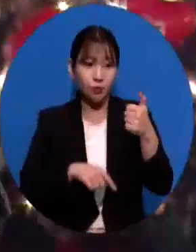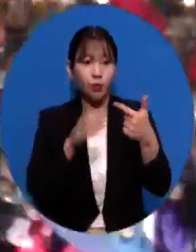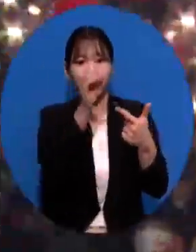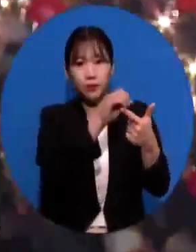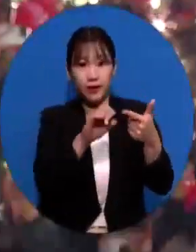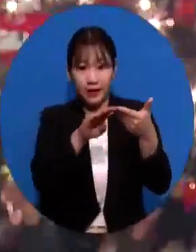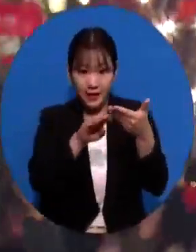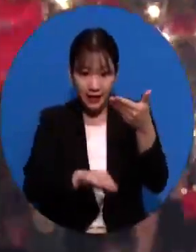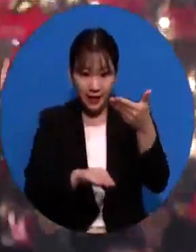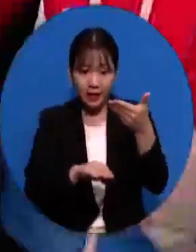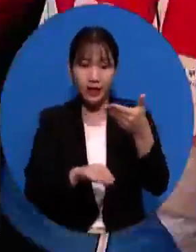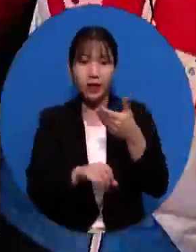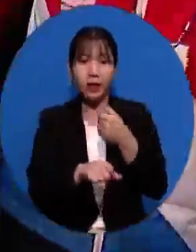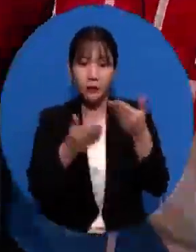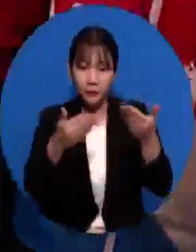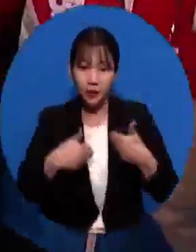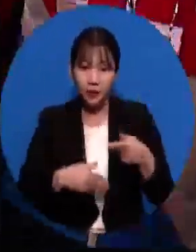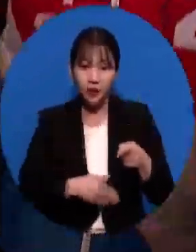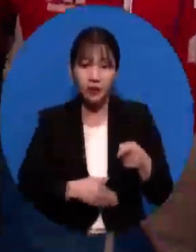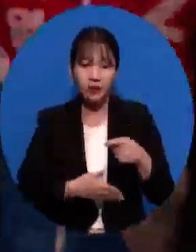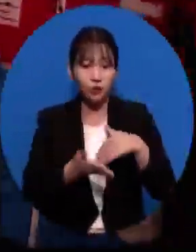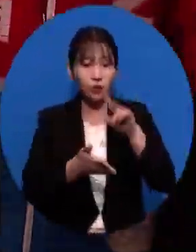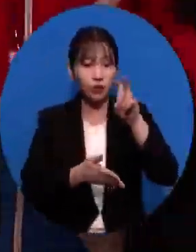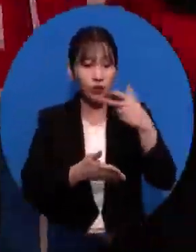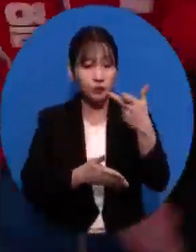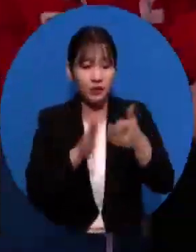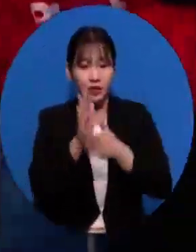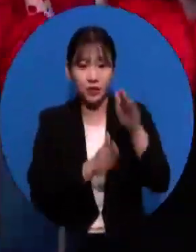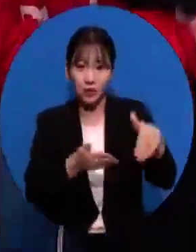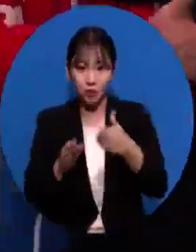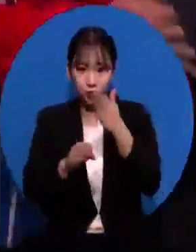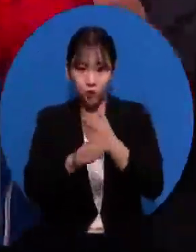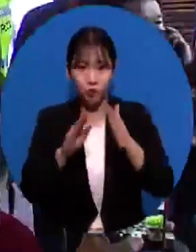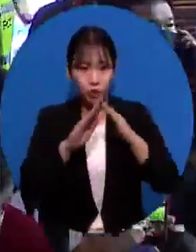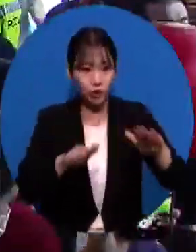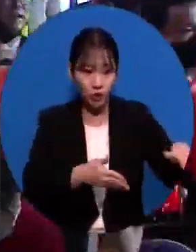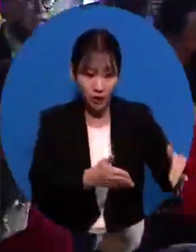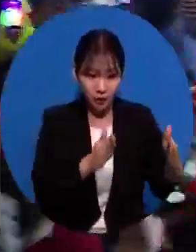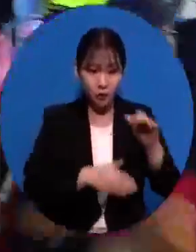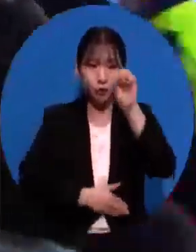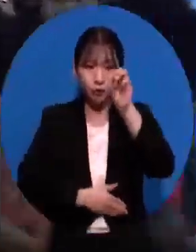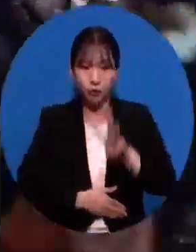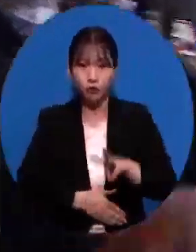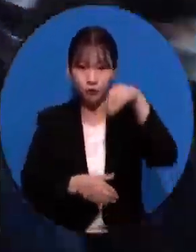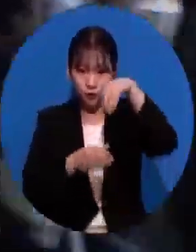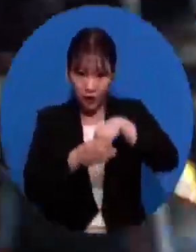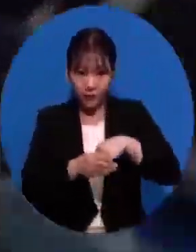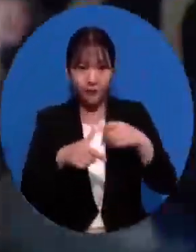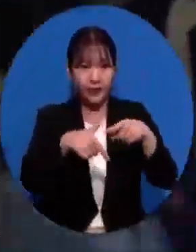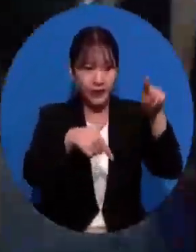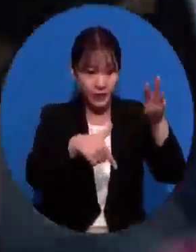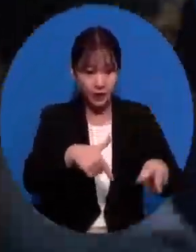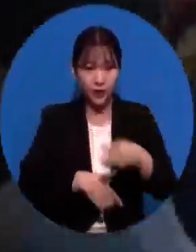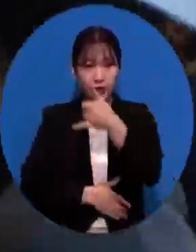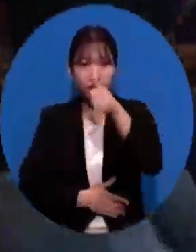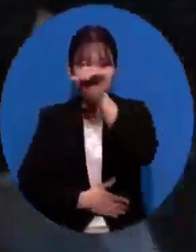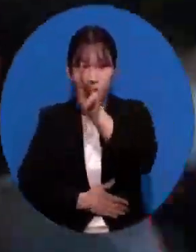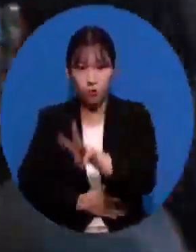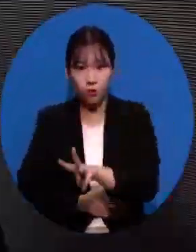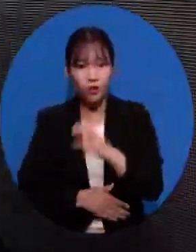48.56% 이하를 기록한 곳은 17개 시도 가운데 전남북과 광주를 비롯해 인천,